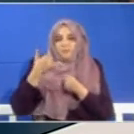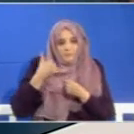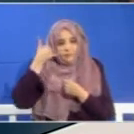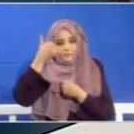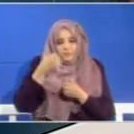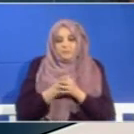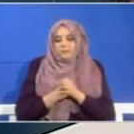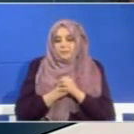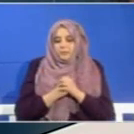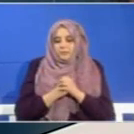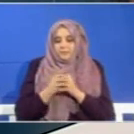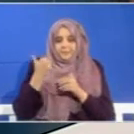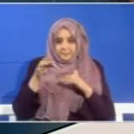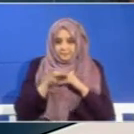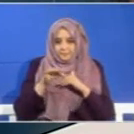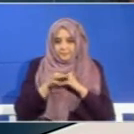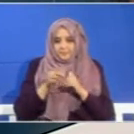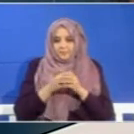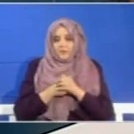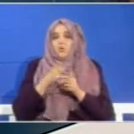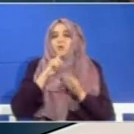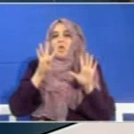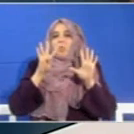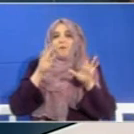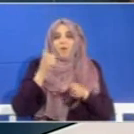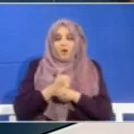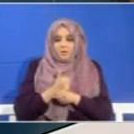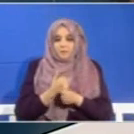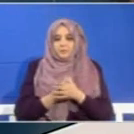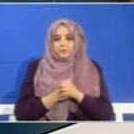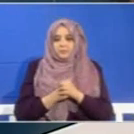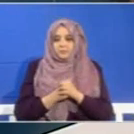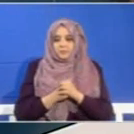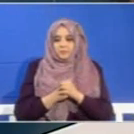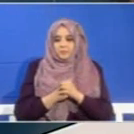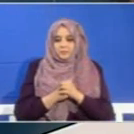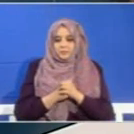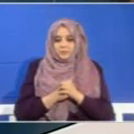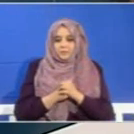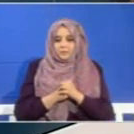احمد. انا متزوج لسبع سنوات. شوف انا